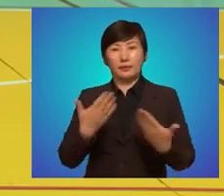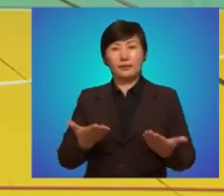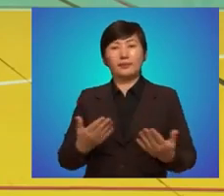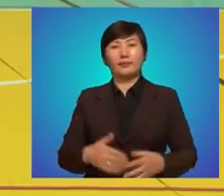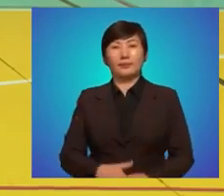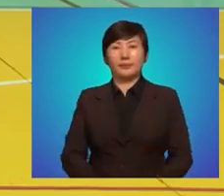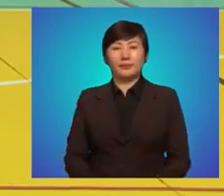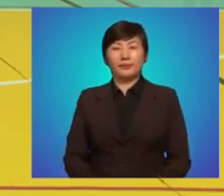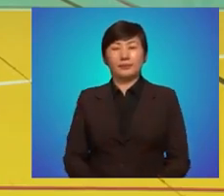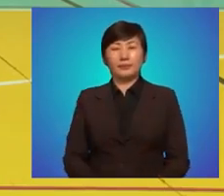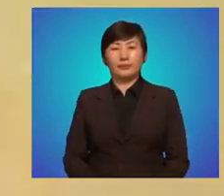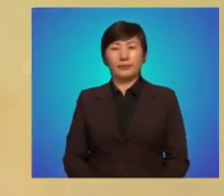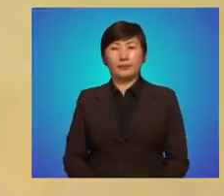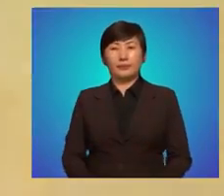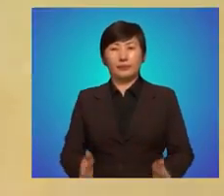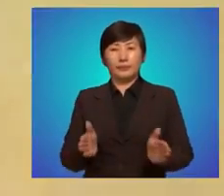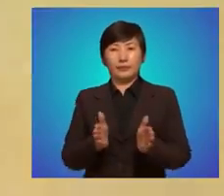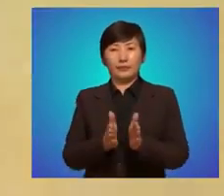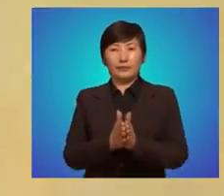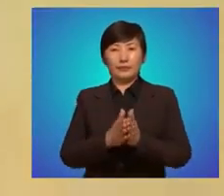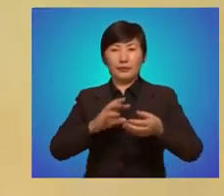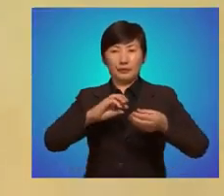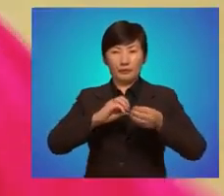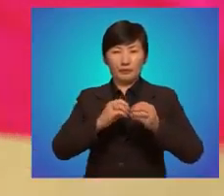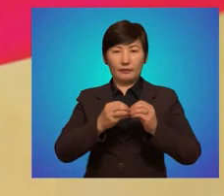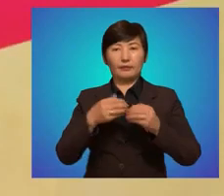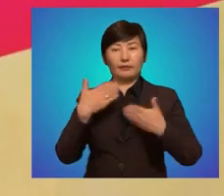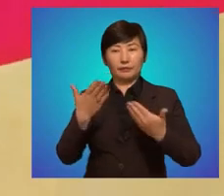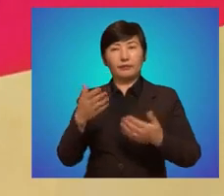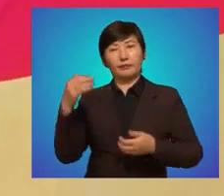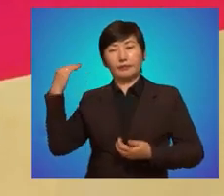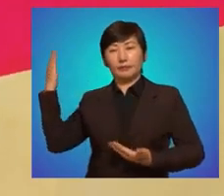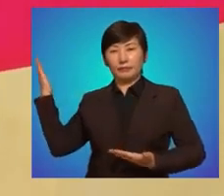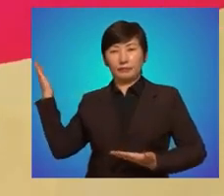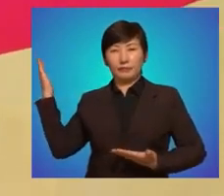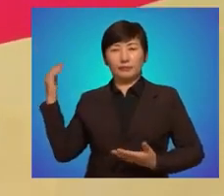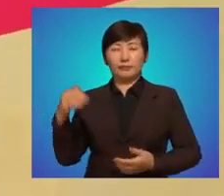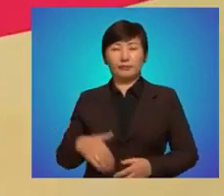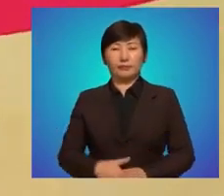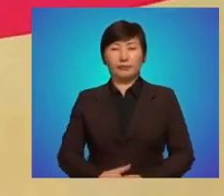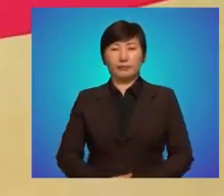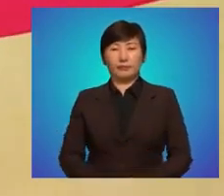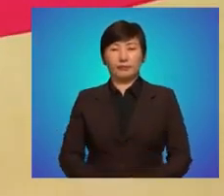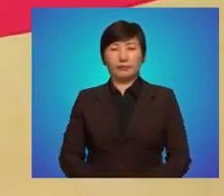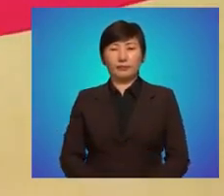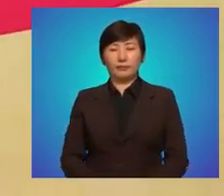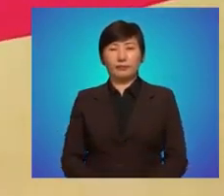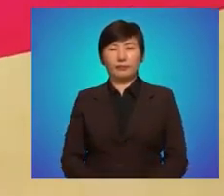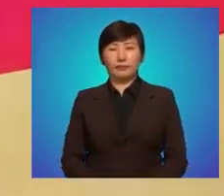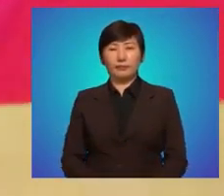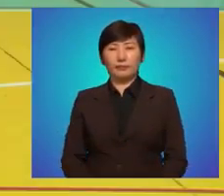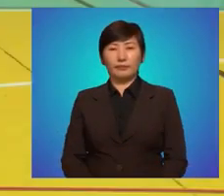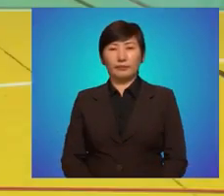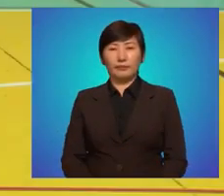дасгалыг хийж гүйцэтгэе. За эхний бие алаалтын дасгал маань хөлөө мөрний хэмжээтэй цай аваад гарыг хажууд